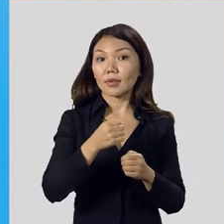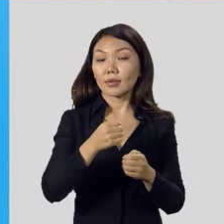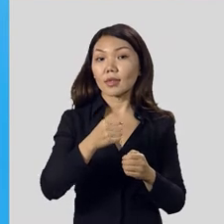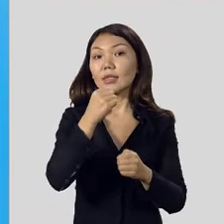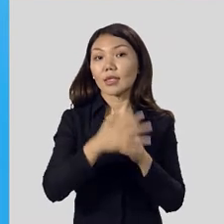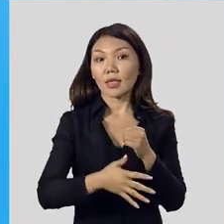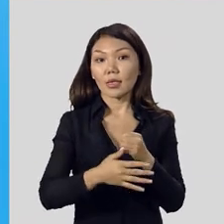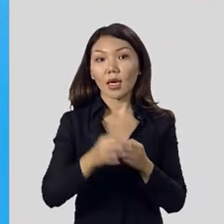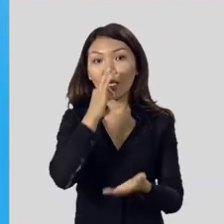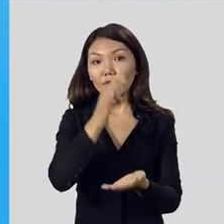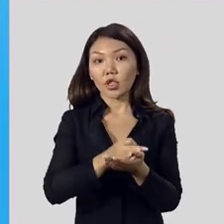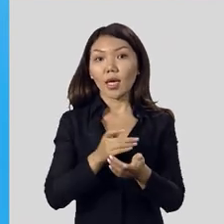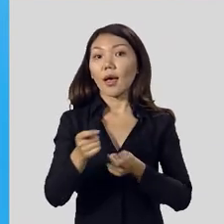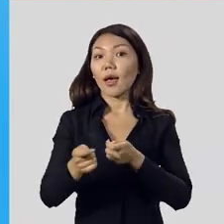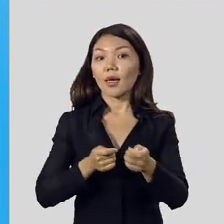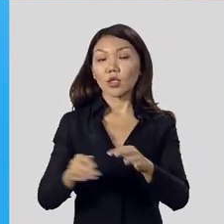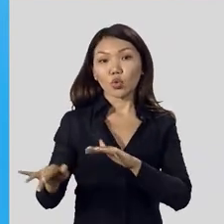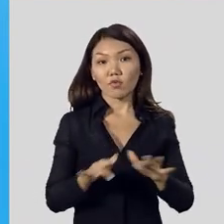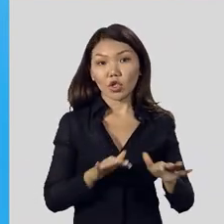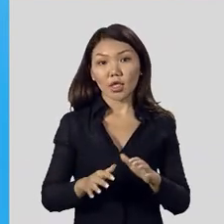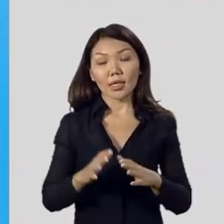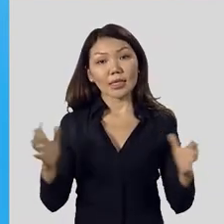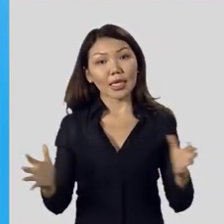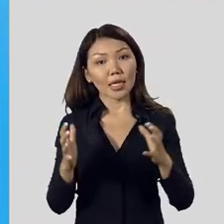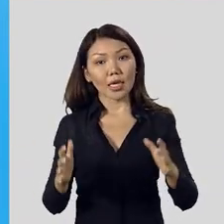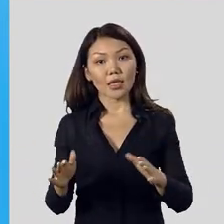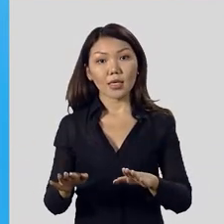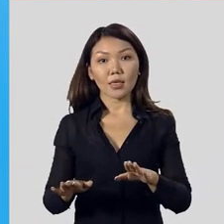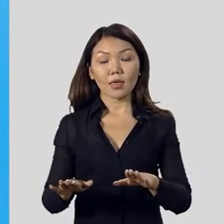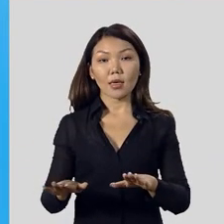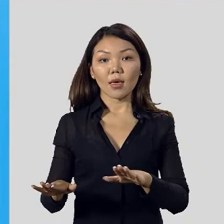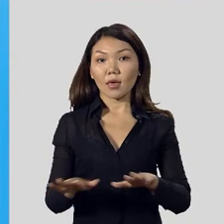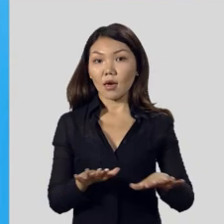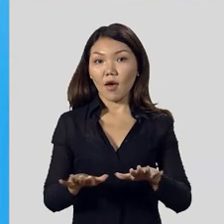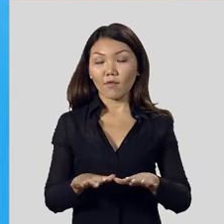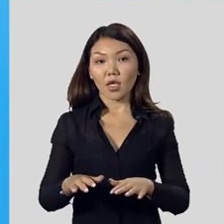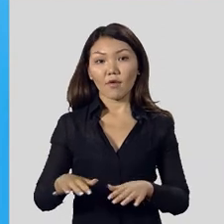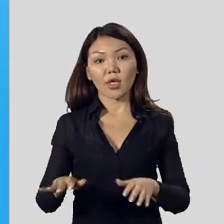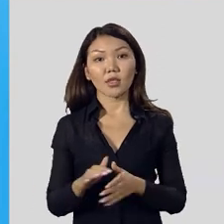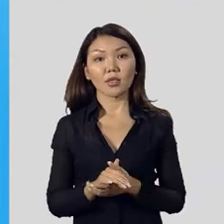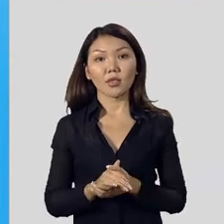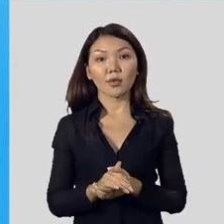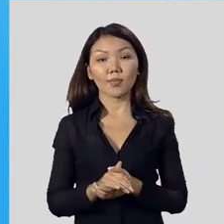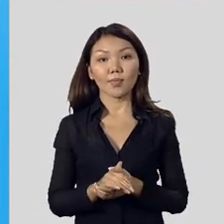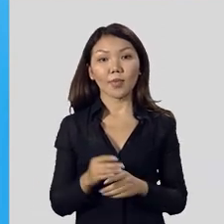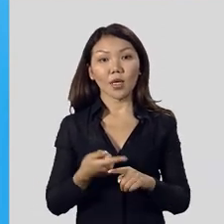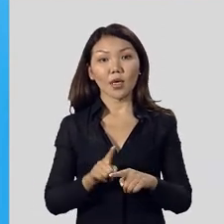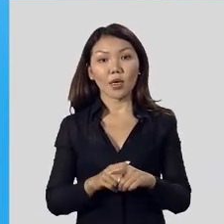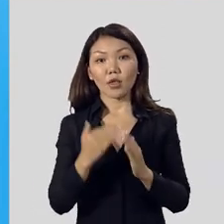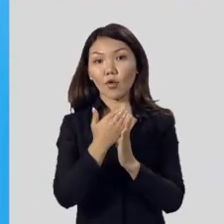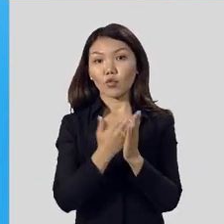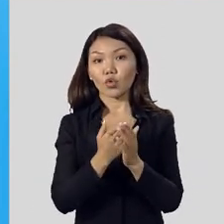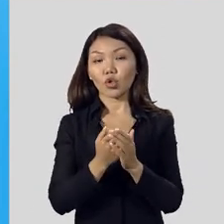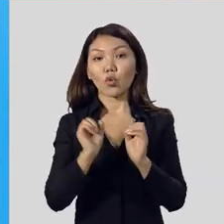координацию движения и сохранение равновесия тела. Эта функция может нарушаться